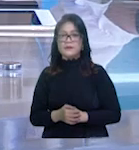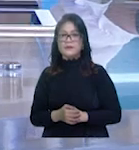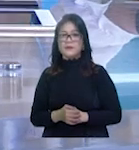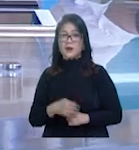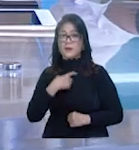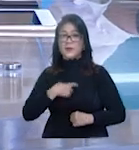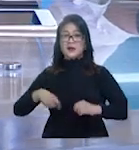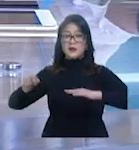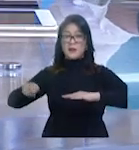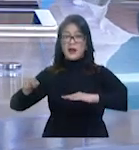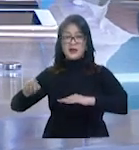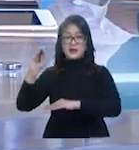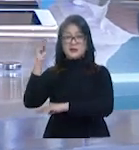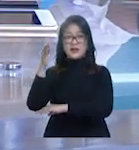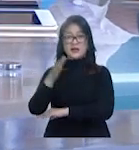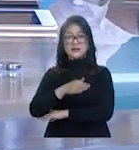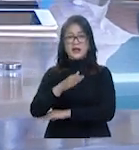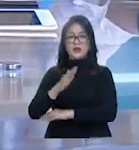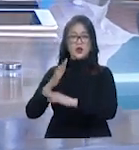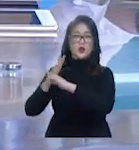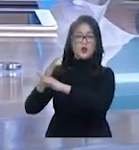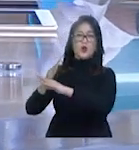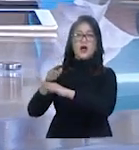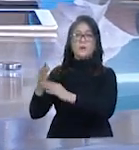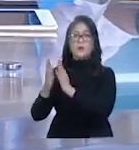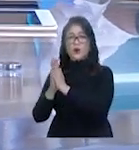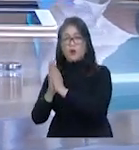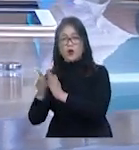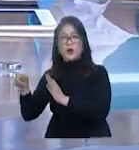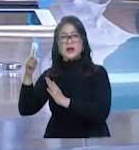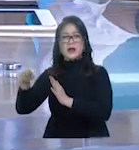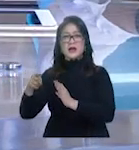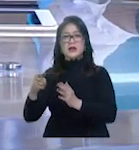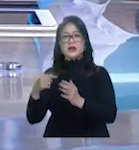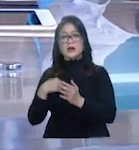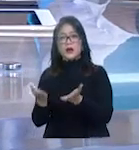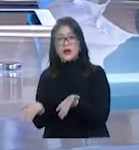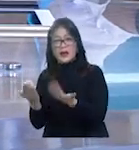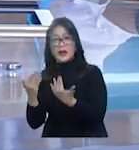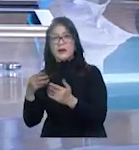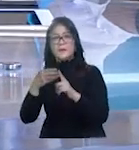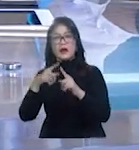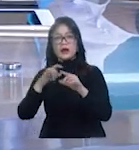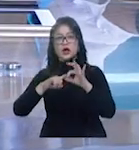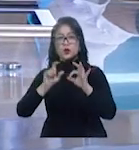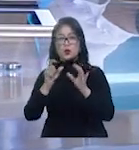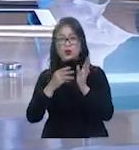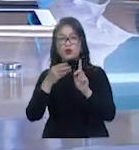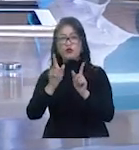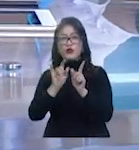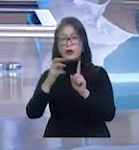Majelis Hakim Pengadilan Negeri Jakarta Selatan menolak eksepsi atau nota keberatan terdakwa Baikuni Wibowo dan Cuk Putranto pada